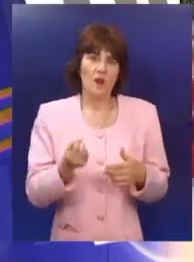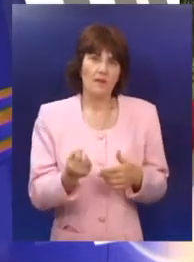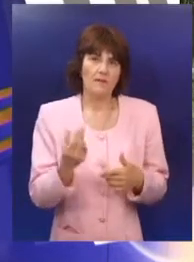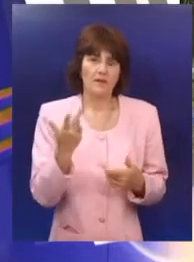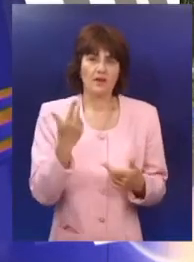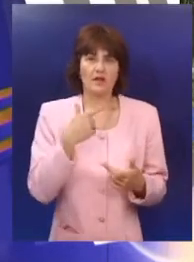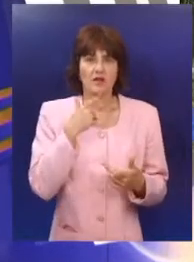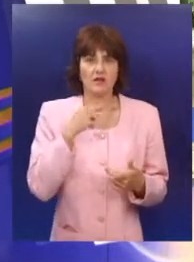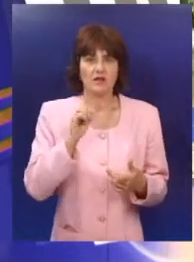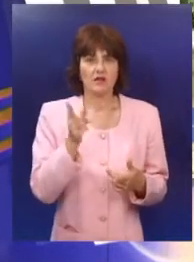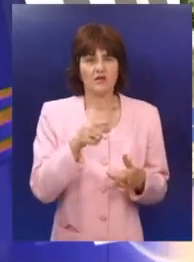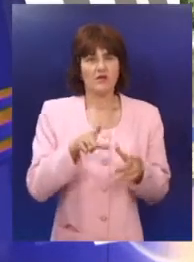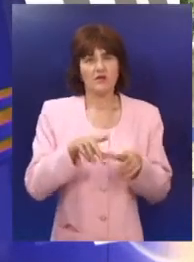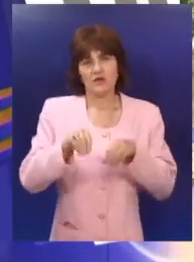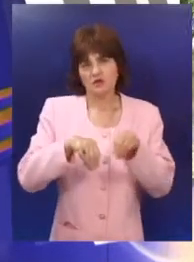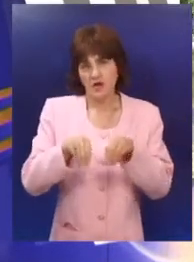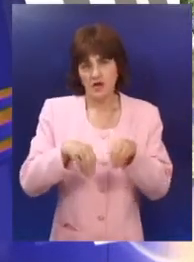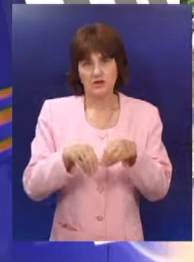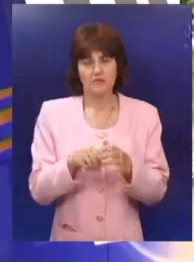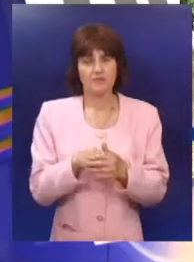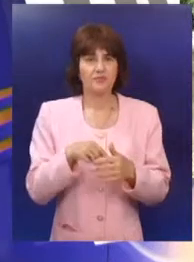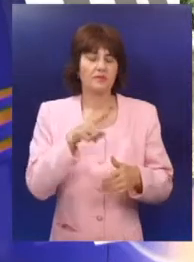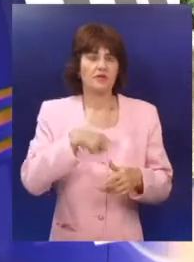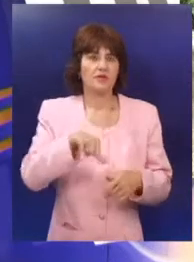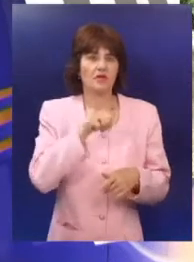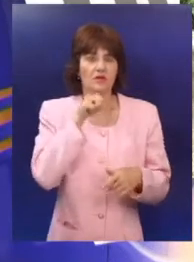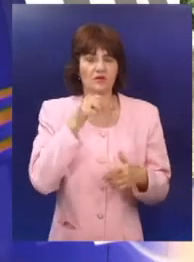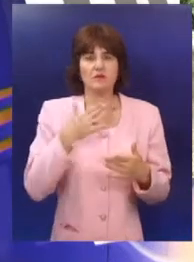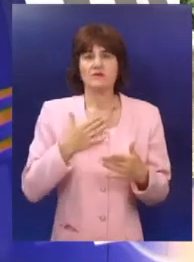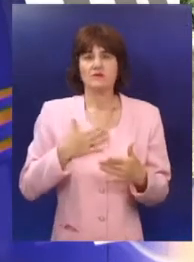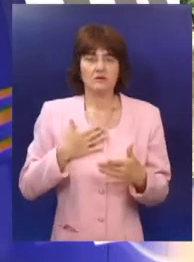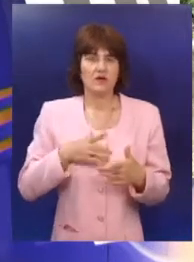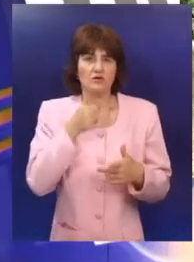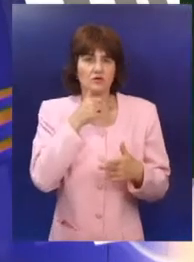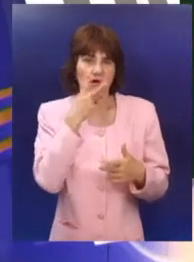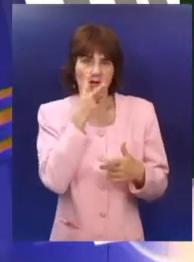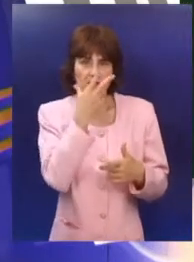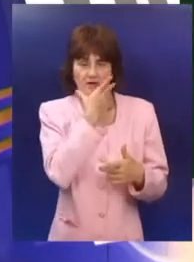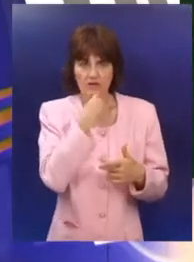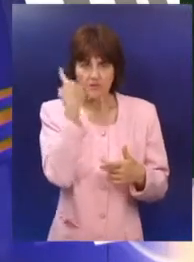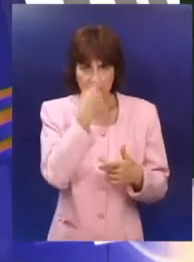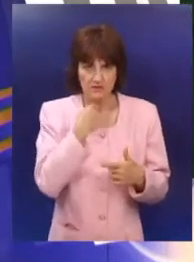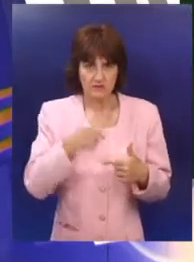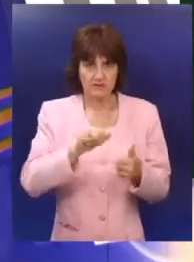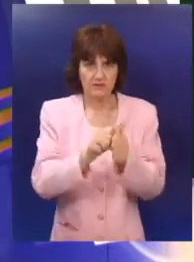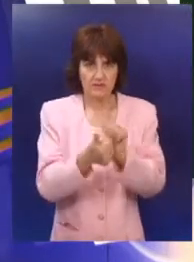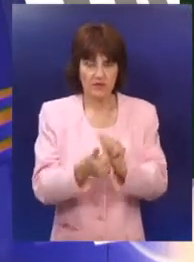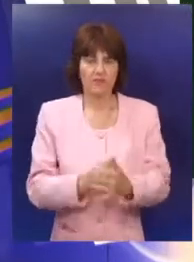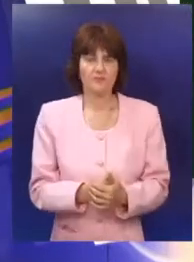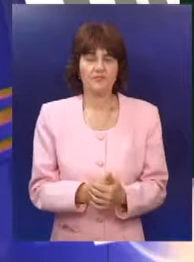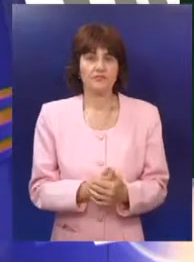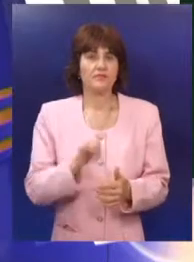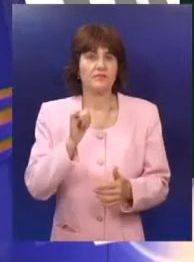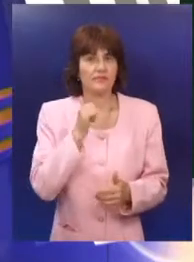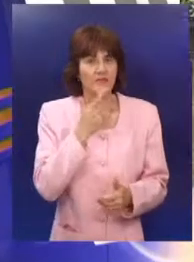se rekreiraju ili odigraju partiju šaha. Građani su zadovoljni novim izgledom, naročito sportskim sadržajima. Normalno